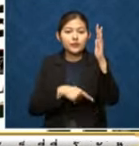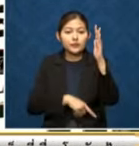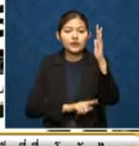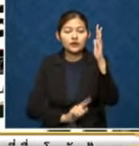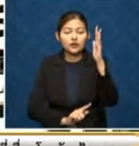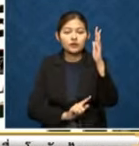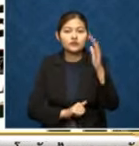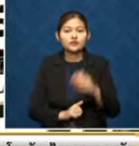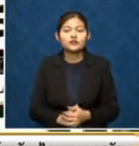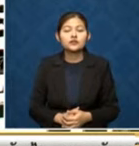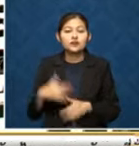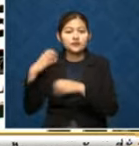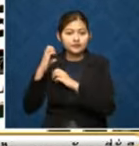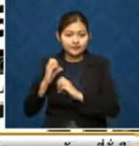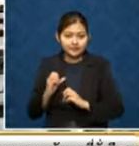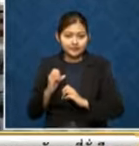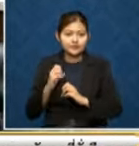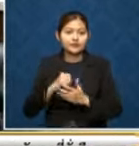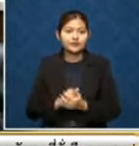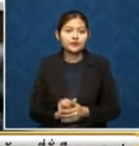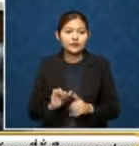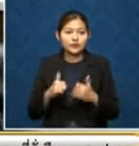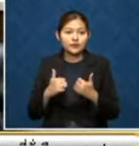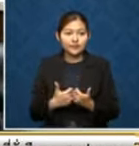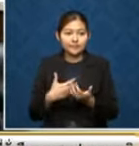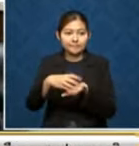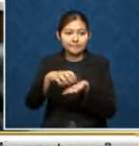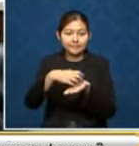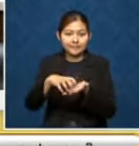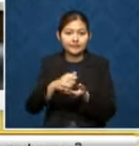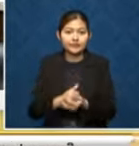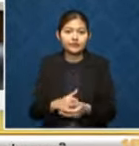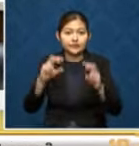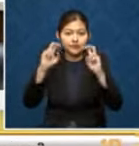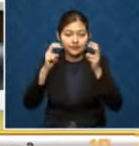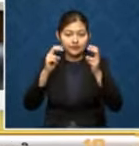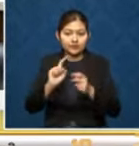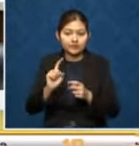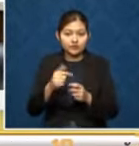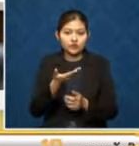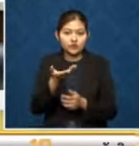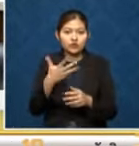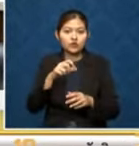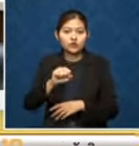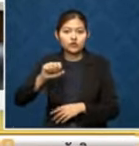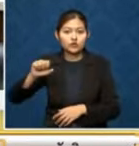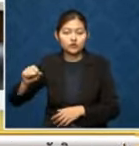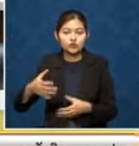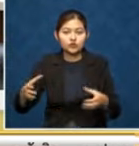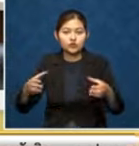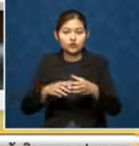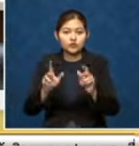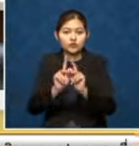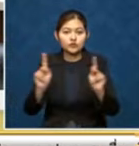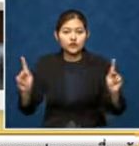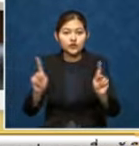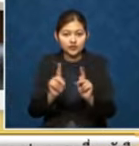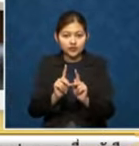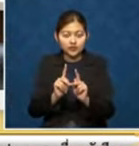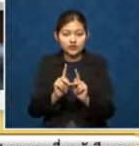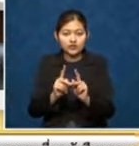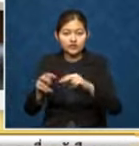ประชาธิปัตย์วันนี้กระผมขออนุญาตอภิปรายให้ความเห็นในยัติเรื่องขอให้สภาผู้แทนราษฎรตั้งคณะกรรมาธิการ